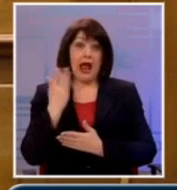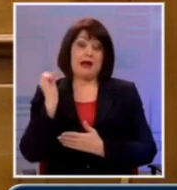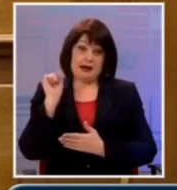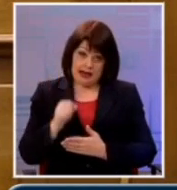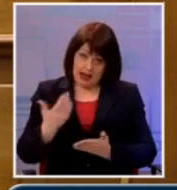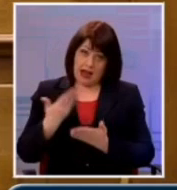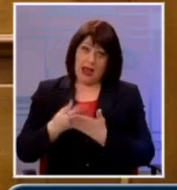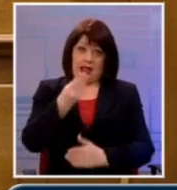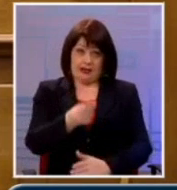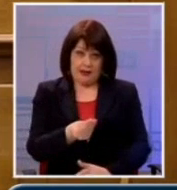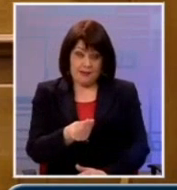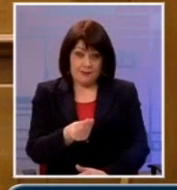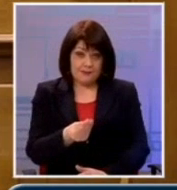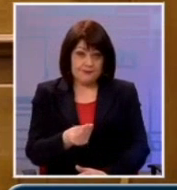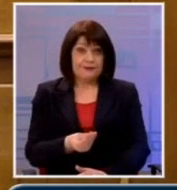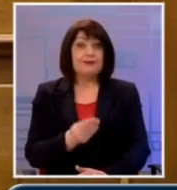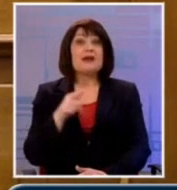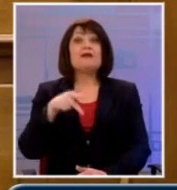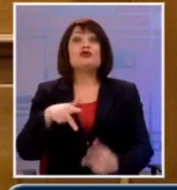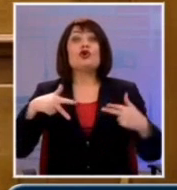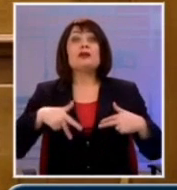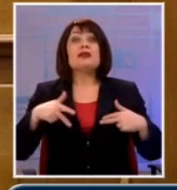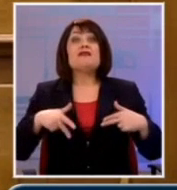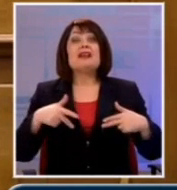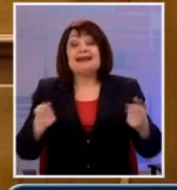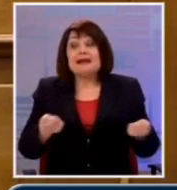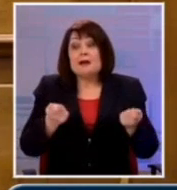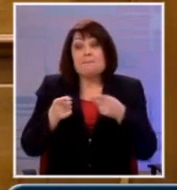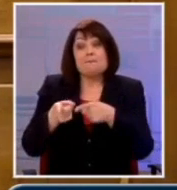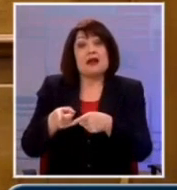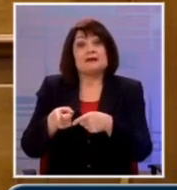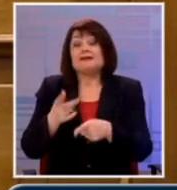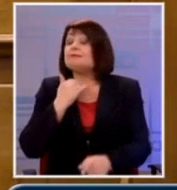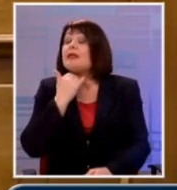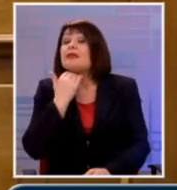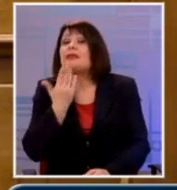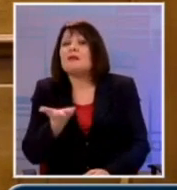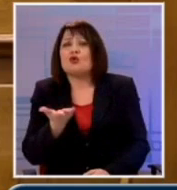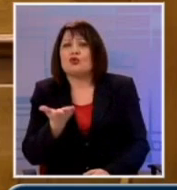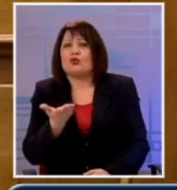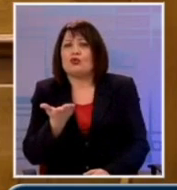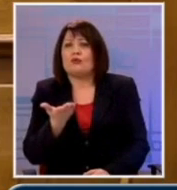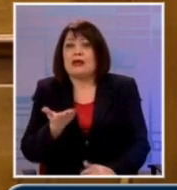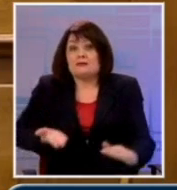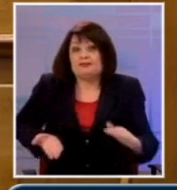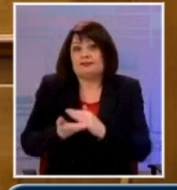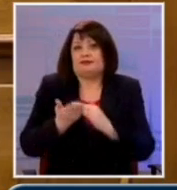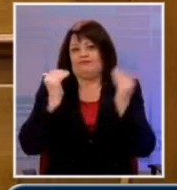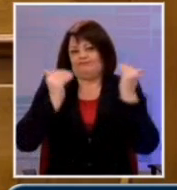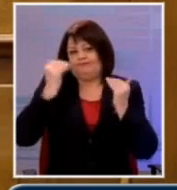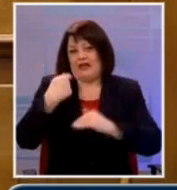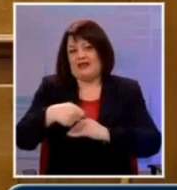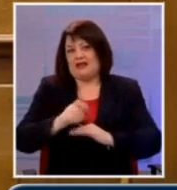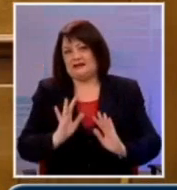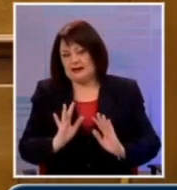άδεια δηλαδή του Υπουργού, συνιστά κυβερνητική πράξη, η οποία δεν μπορεί να αμφισβητηθεί δικαστικά. Είχαμε όμως